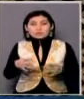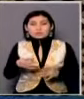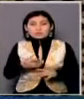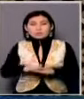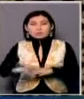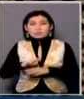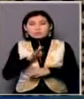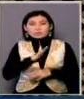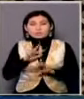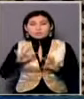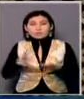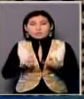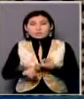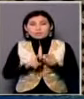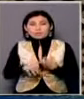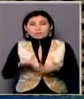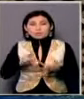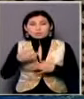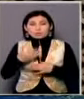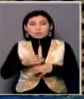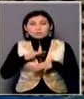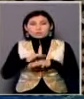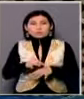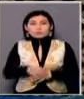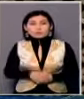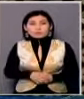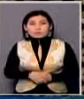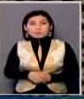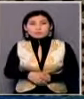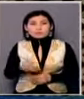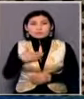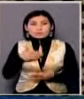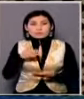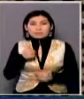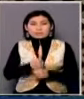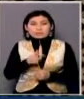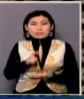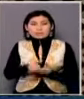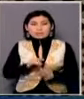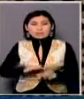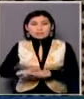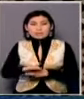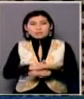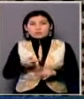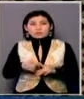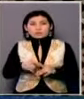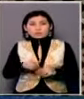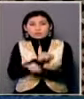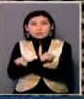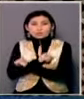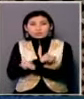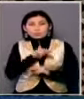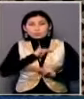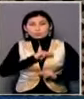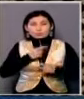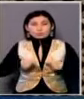елде болып жатқан жағдайға байланысты онлайн режимде өткізудеміз. Біздің басты мақсатымыз халыққа мәдени тынығу